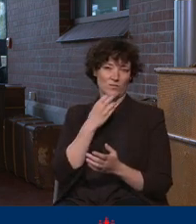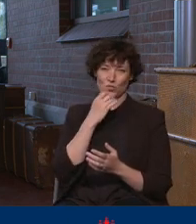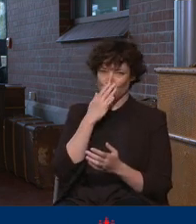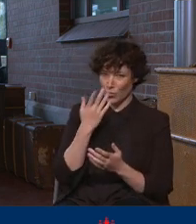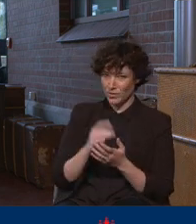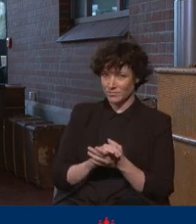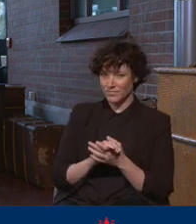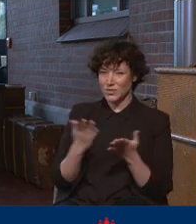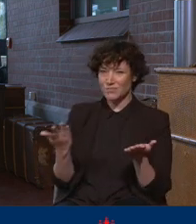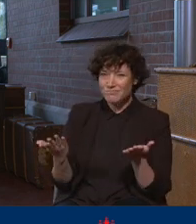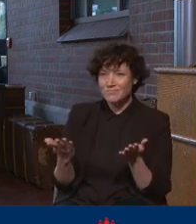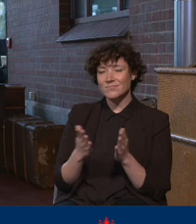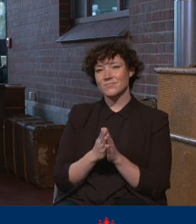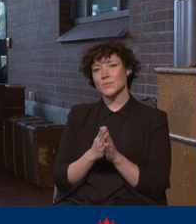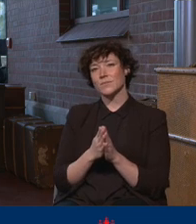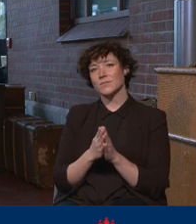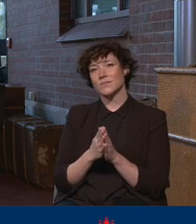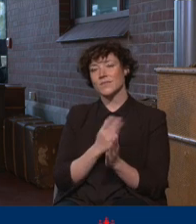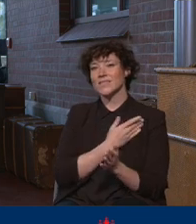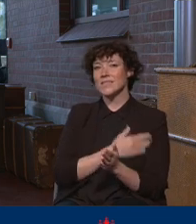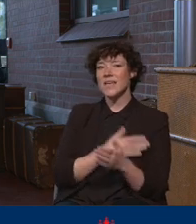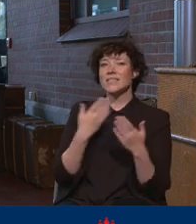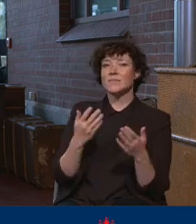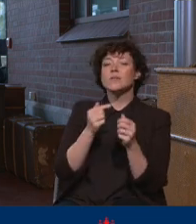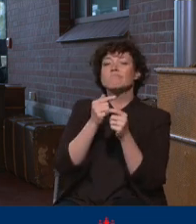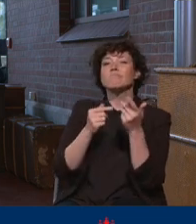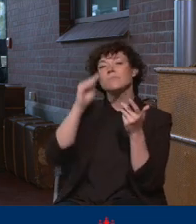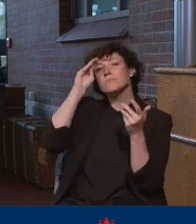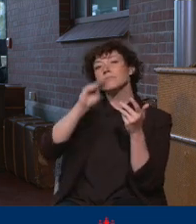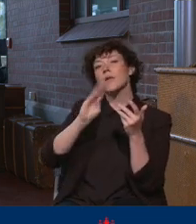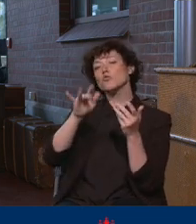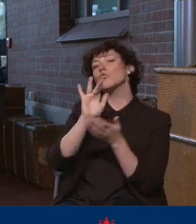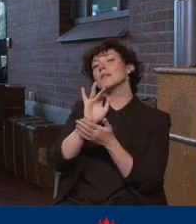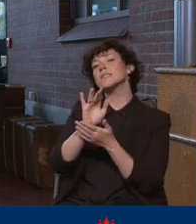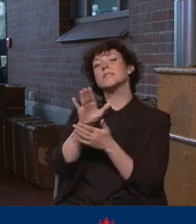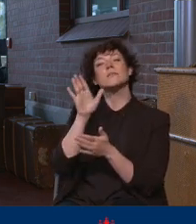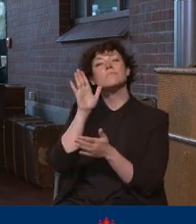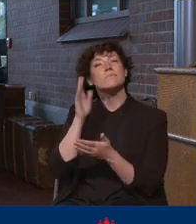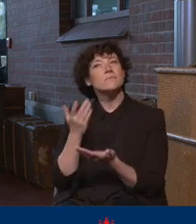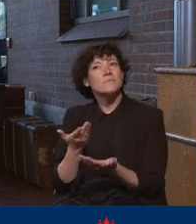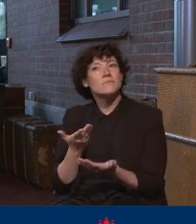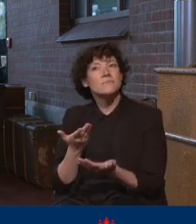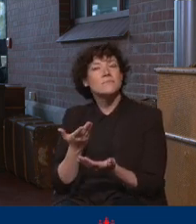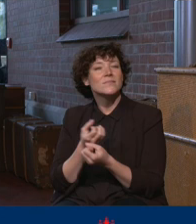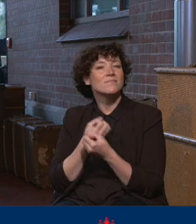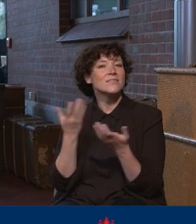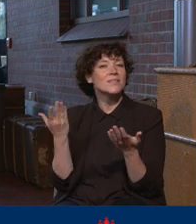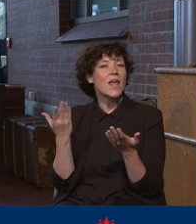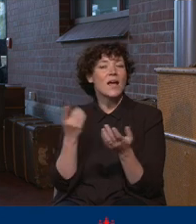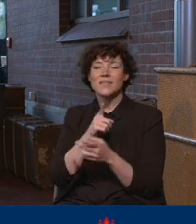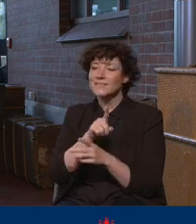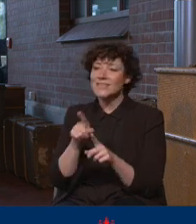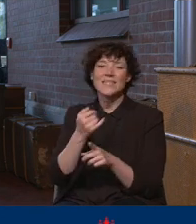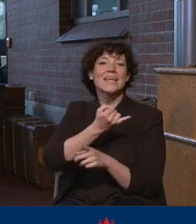ist natürlich der das kam in einigen bemerkungen ja auch schon als kritik es wird deutlich nicht jeder ort